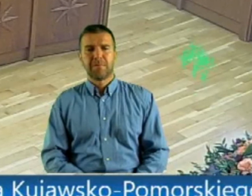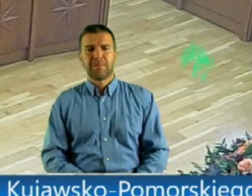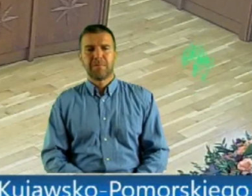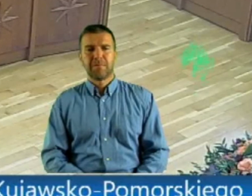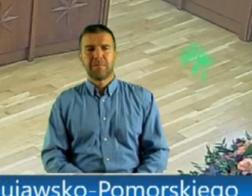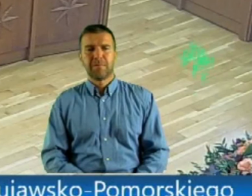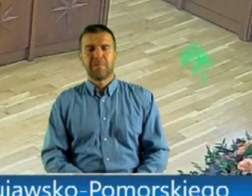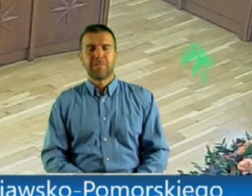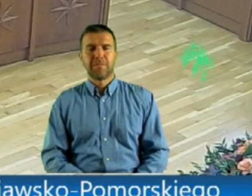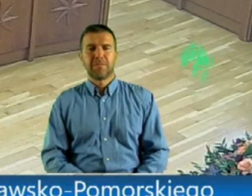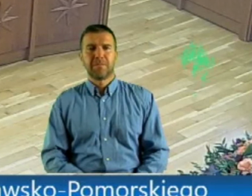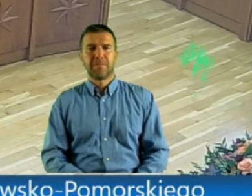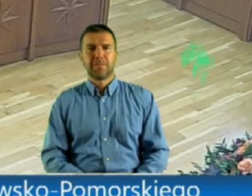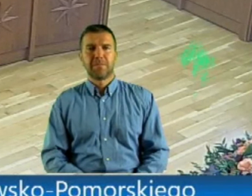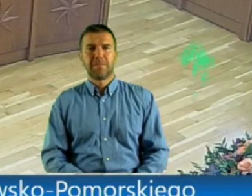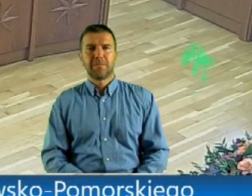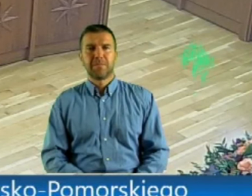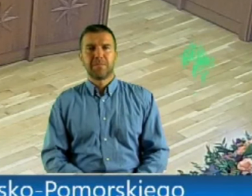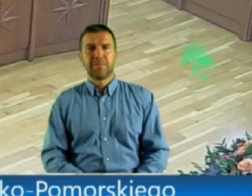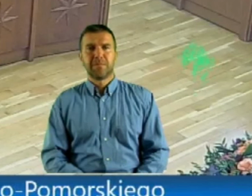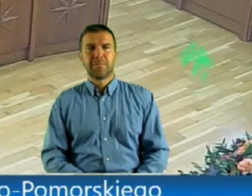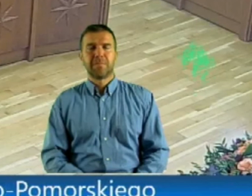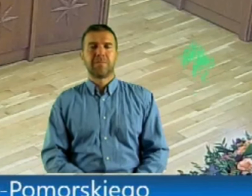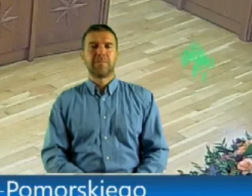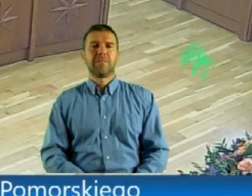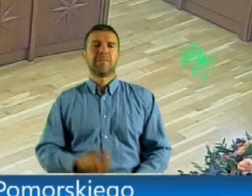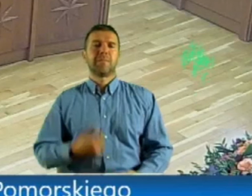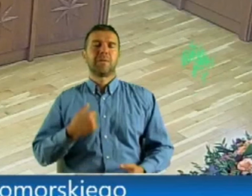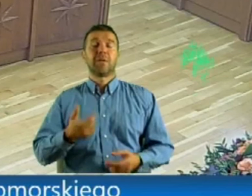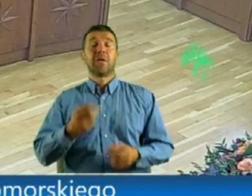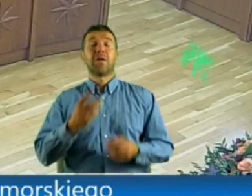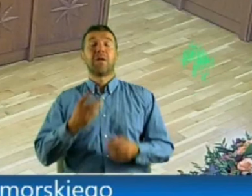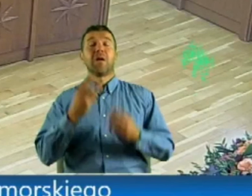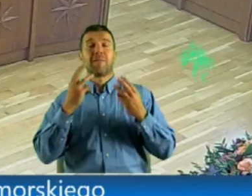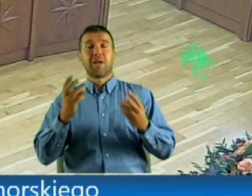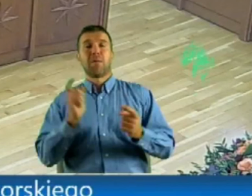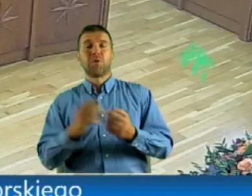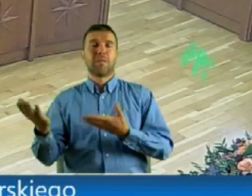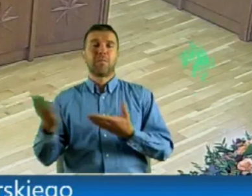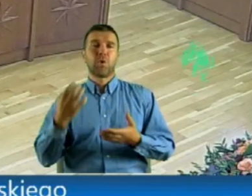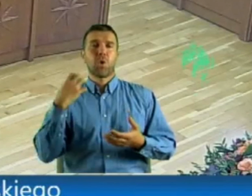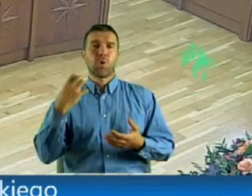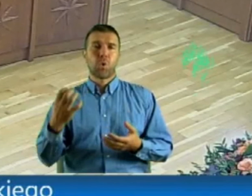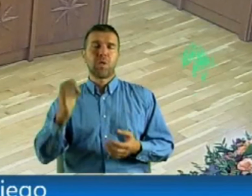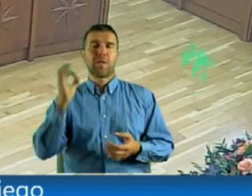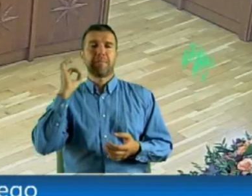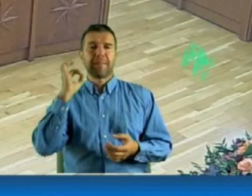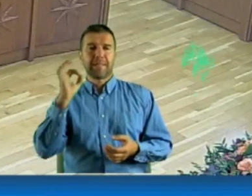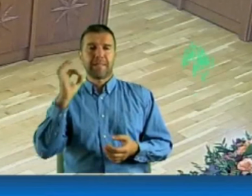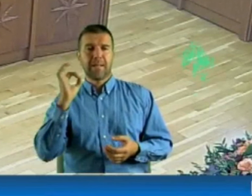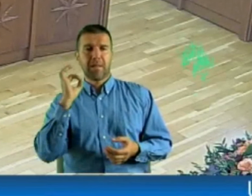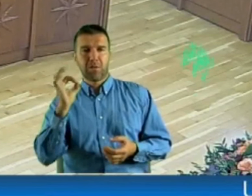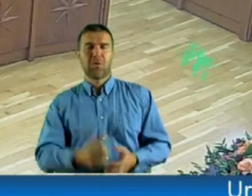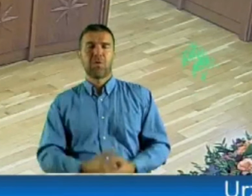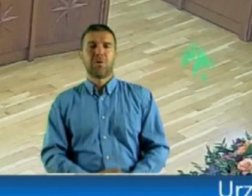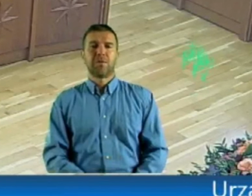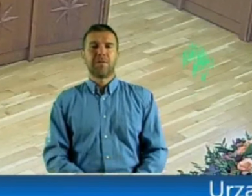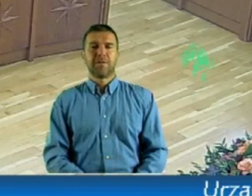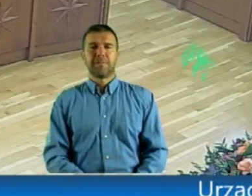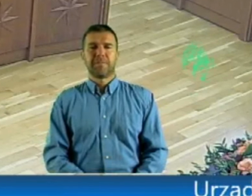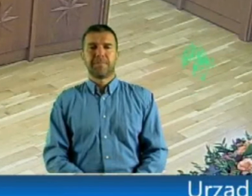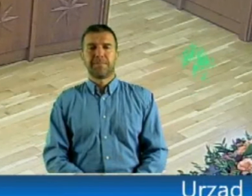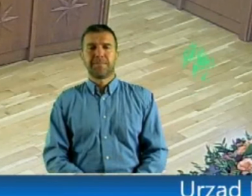Widziałbym również istotny punkt w postaci zaproszenia jakiegoś gościa specjalnego. To również jest kwestia otwarta, kto by tą osobą